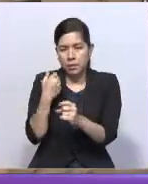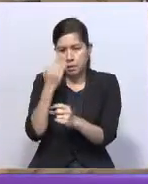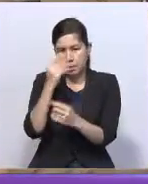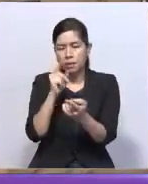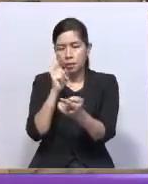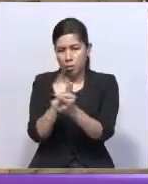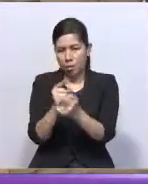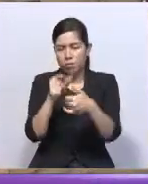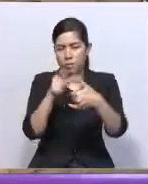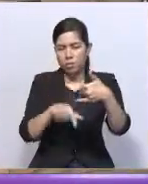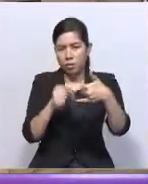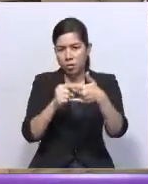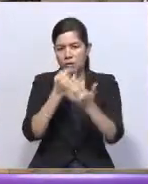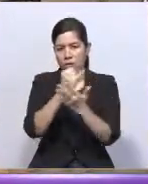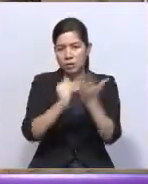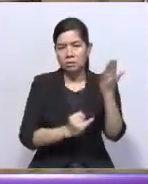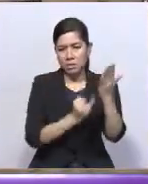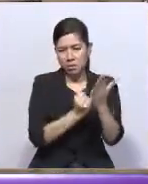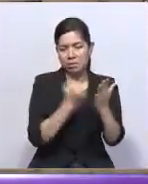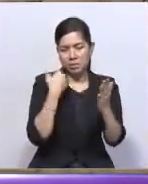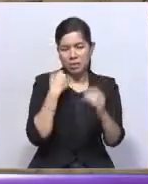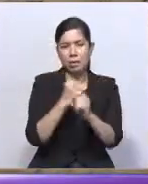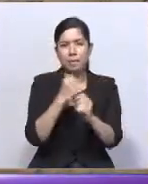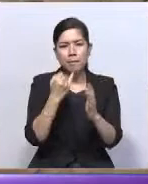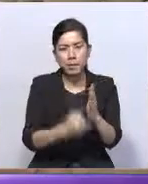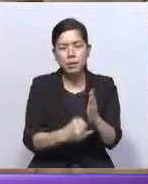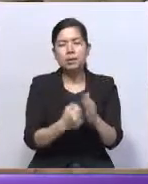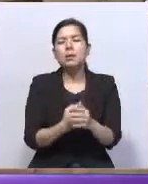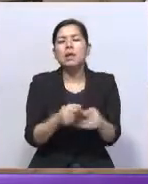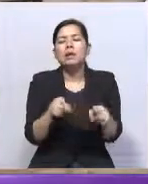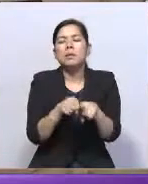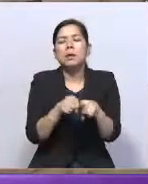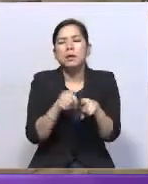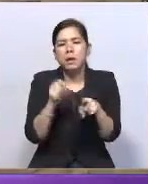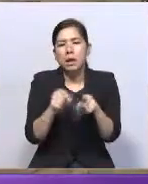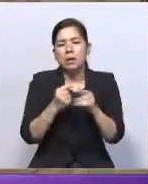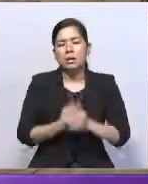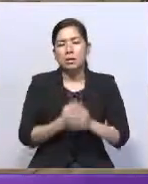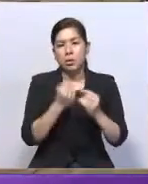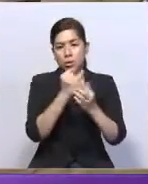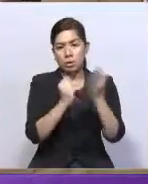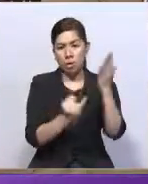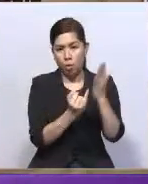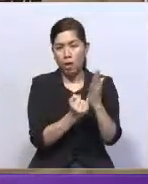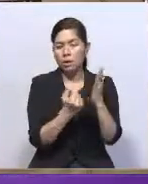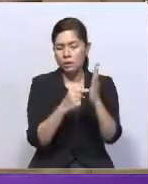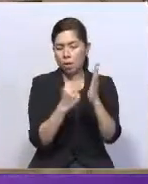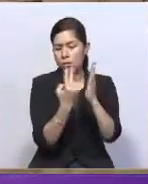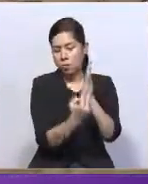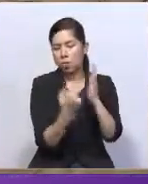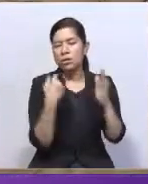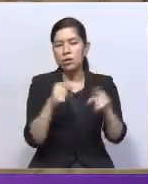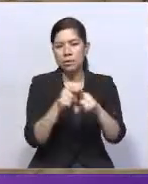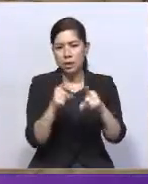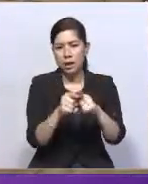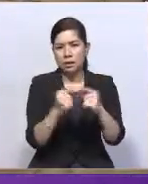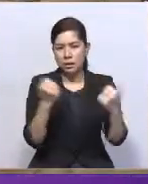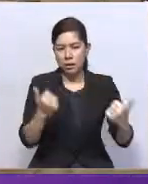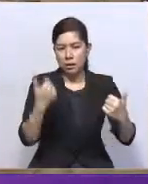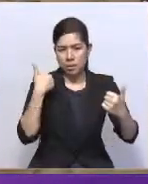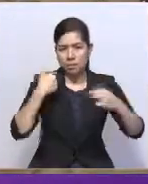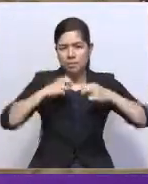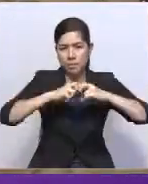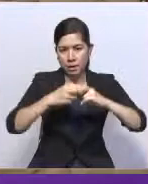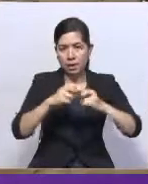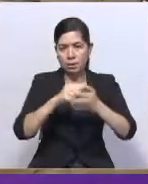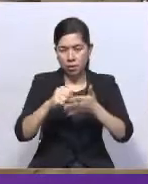ในระดับจังหวัดนะครับเรียกกลับไปแล้วนะครับที่นี่ก็เช่นเดียวกันนะครับที่2จังหวัดนี้นะครับก็จะดำเนินการเต็มที่นะครับท่านผู้